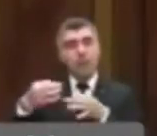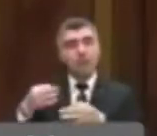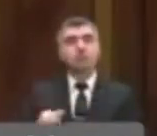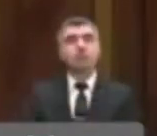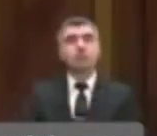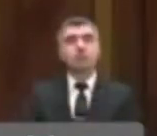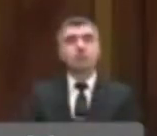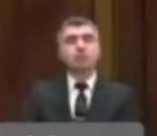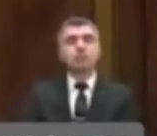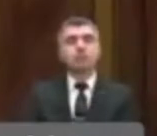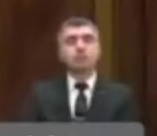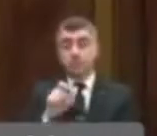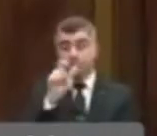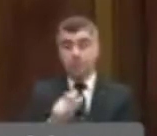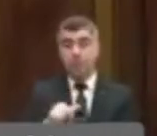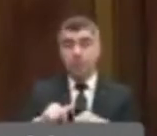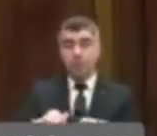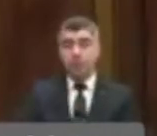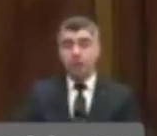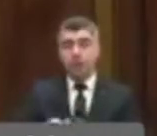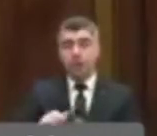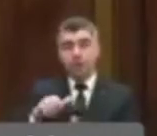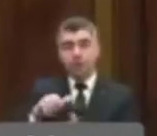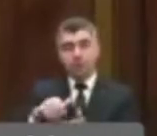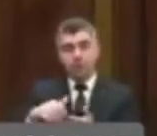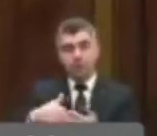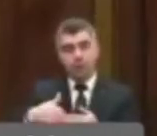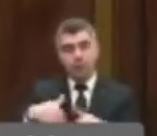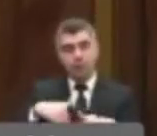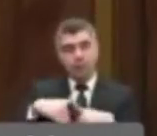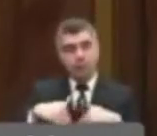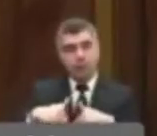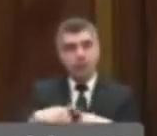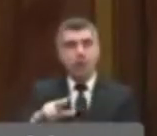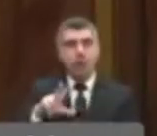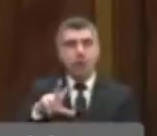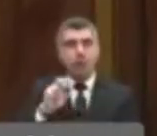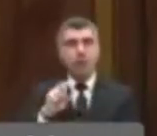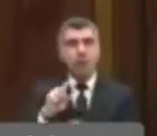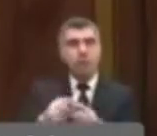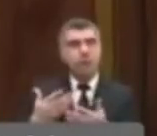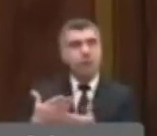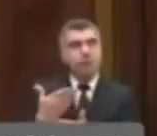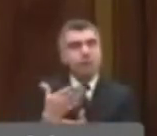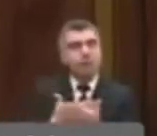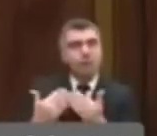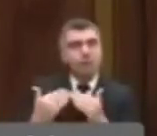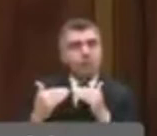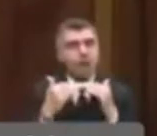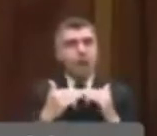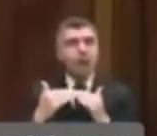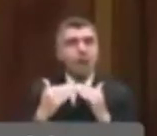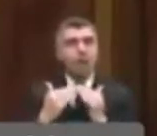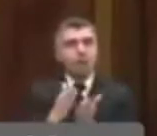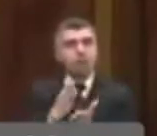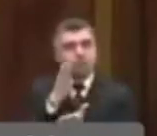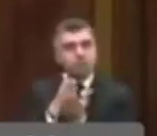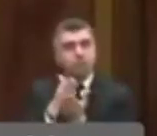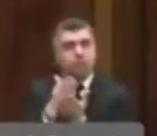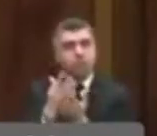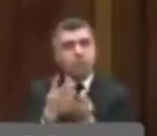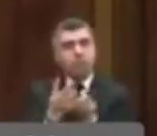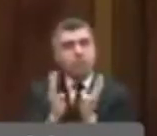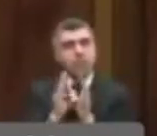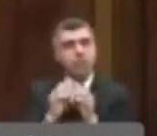سي نزار مشكور رجل دولة، نحن منسجمين ونشتغل في أغلبية،